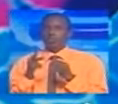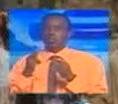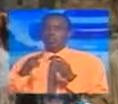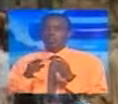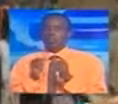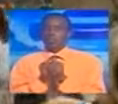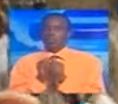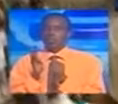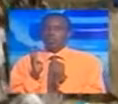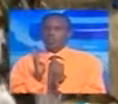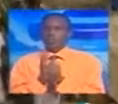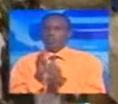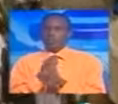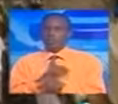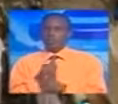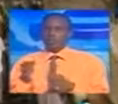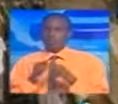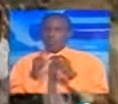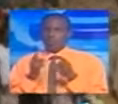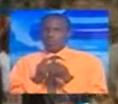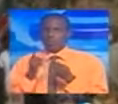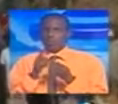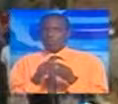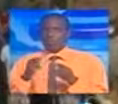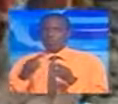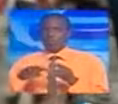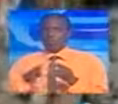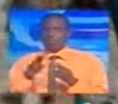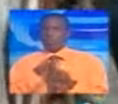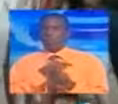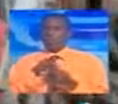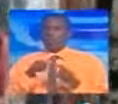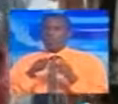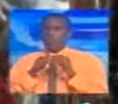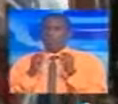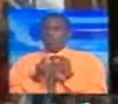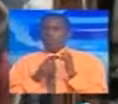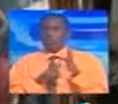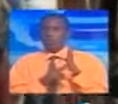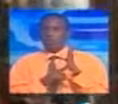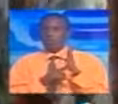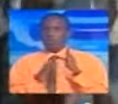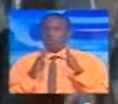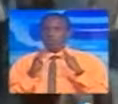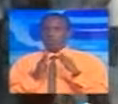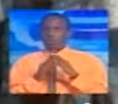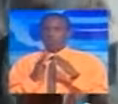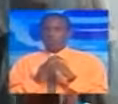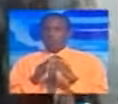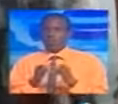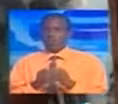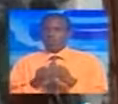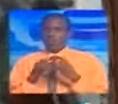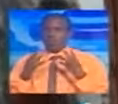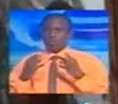14h cet après-midi. On ne déplore pour l'instant pas de victimes, mais l'incendie a ravagé 6 maisons. Le feu a été